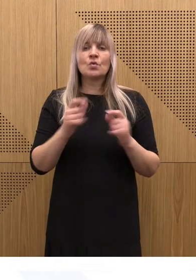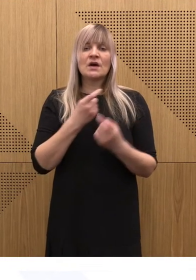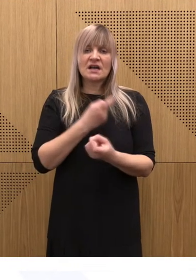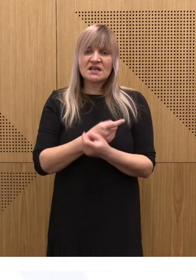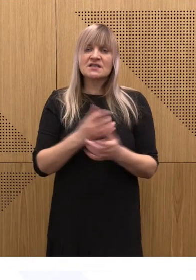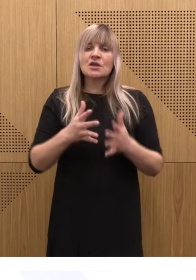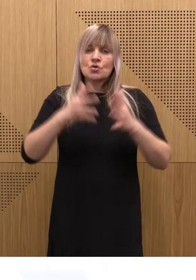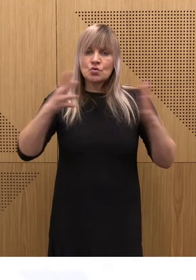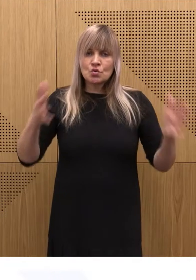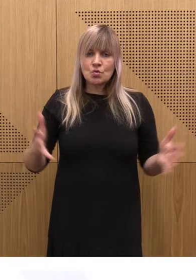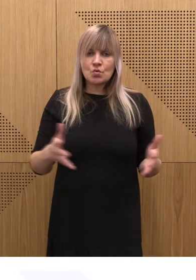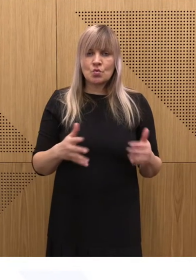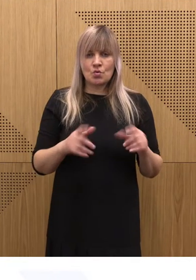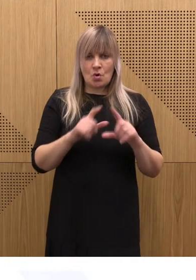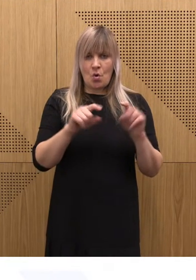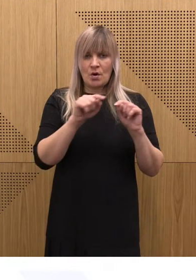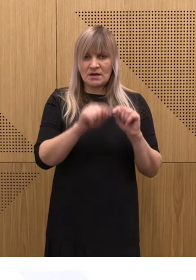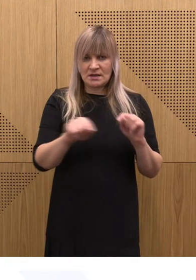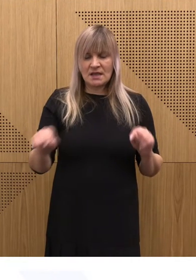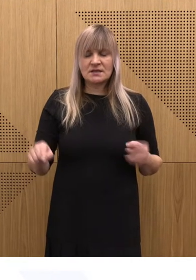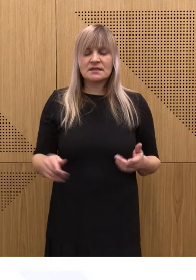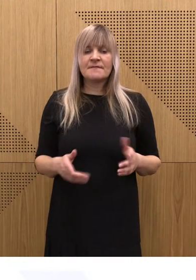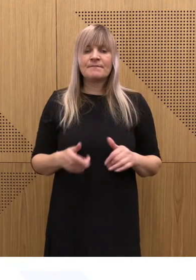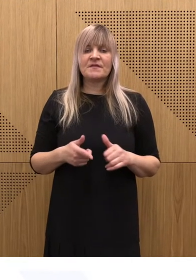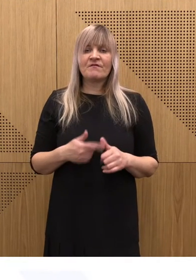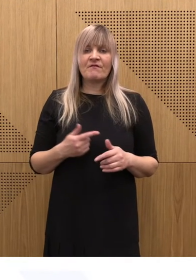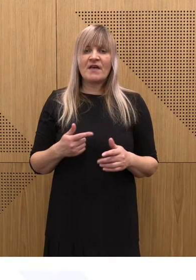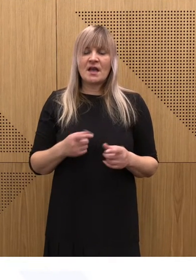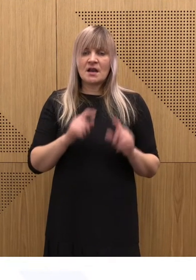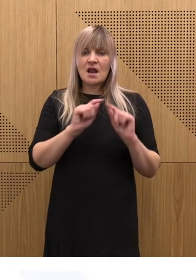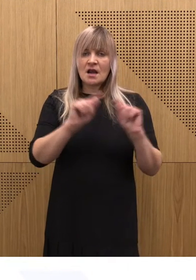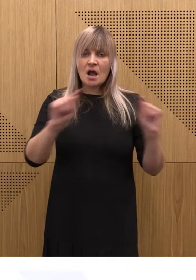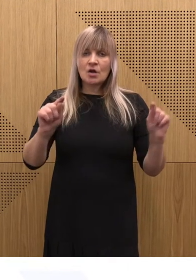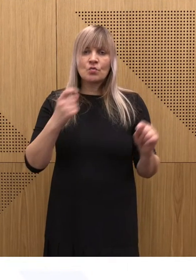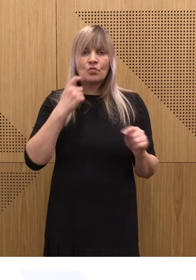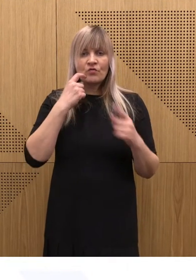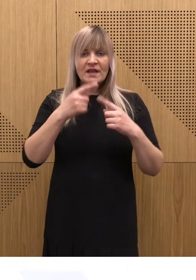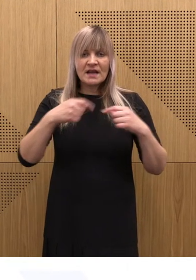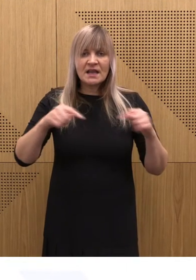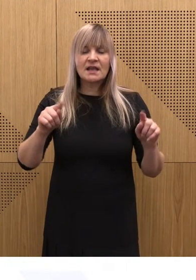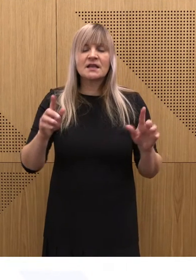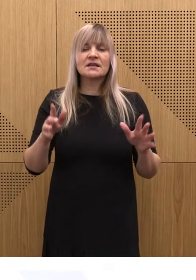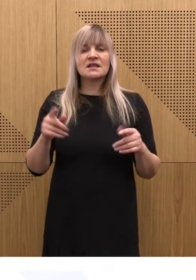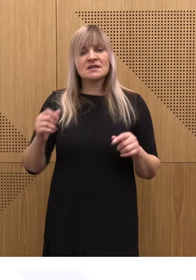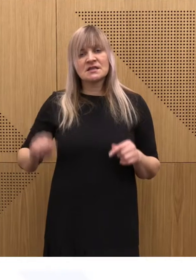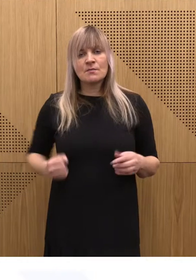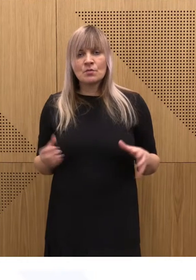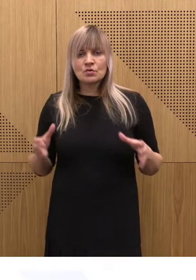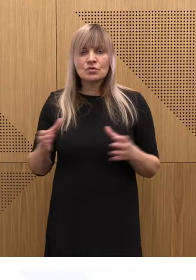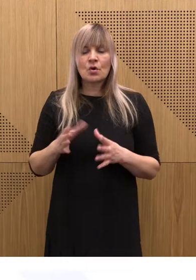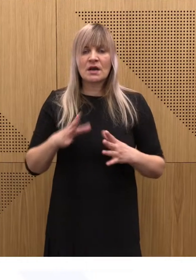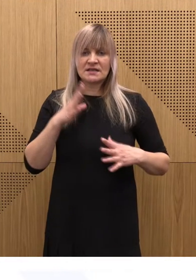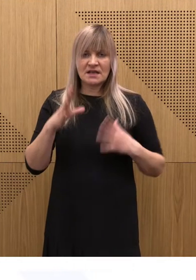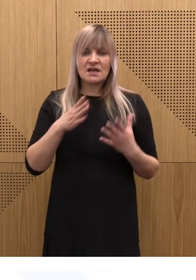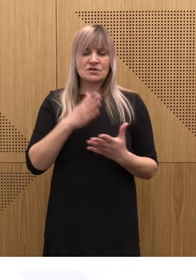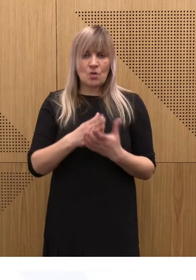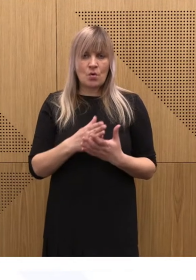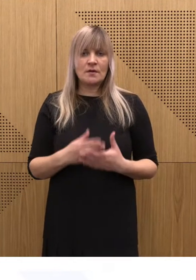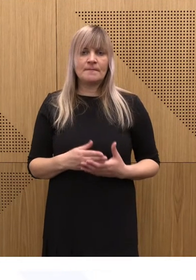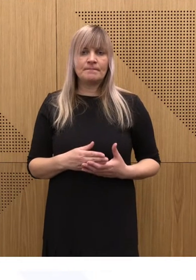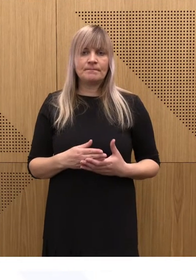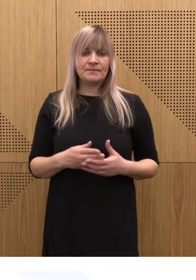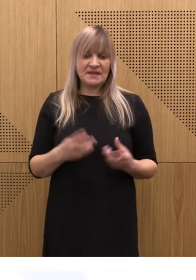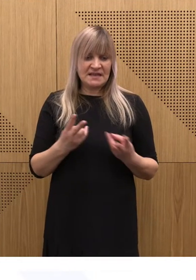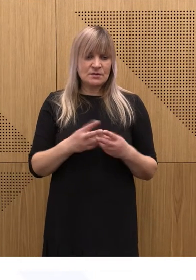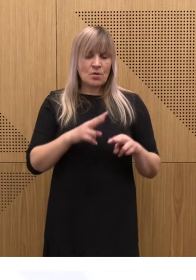suur. Lisaks neile tõesti on veelgi rohkem nakatumisi huiringides, üritustel, sõpruskonnas, trennis ja mujal. Ehk et